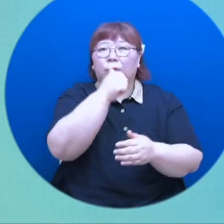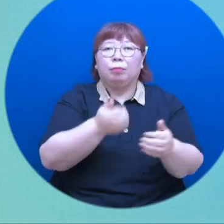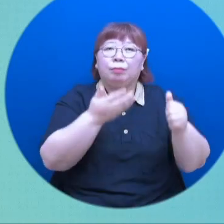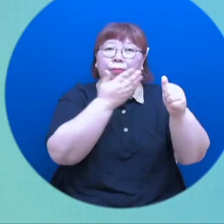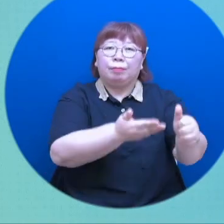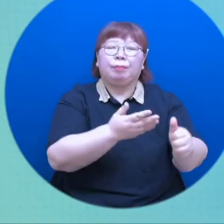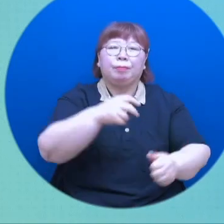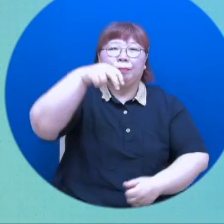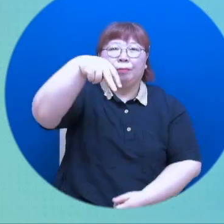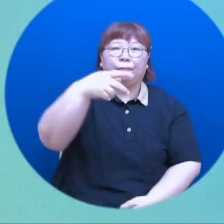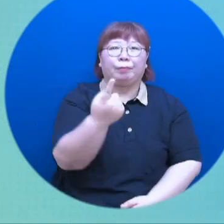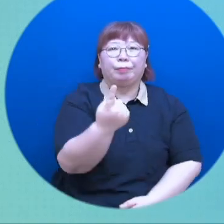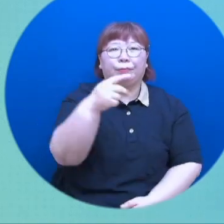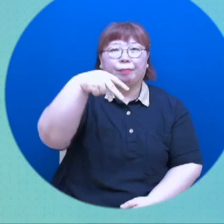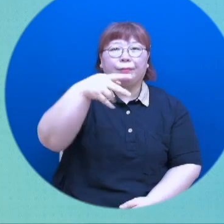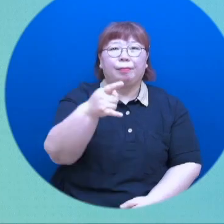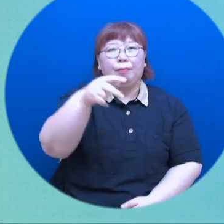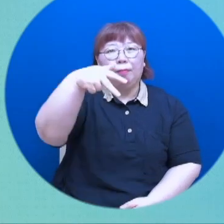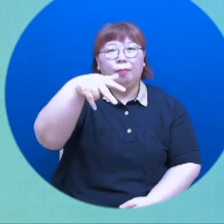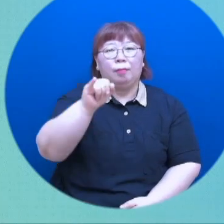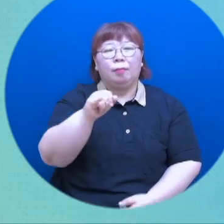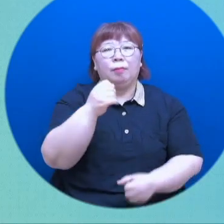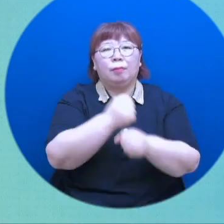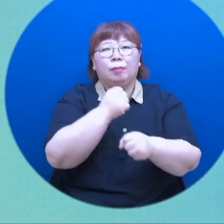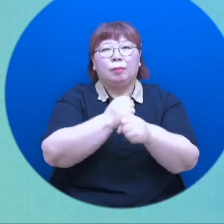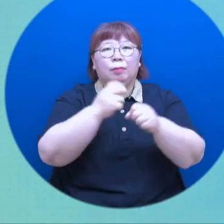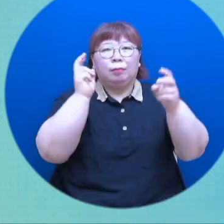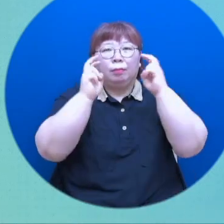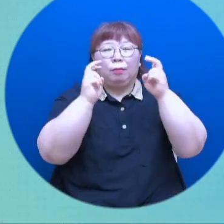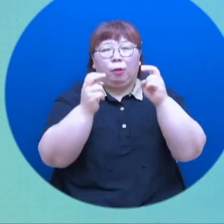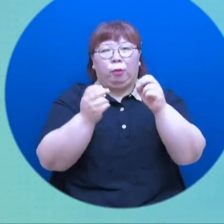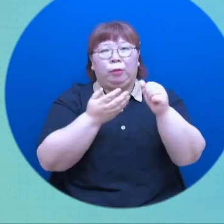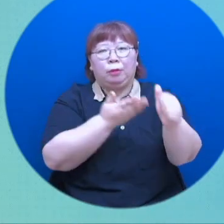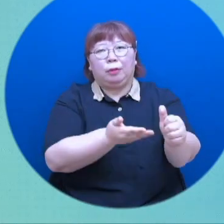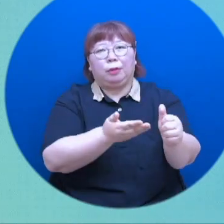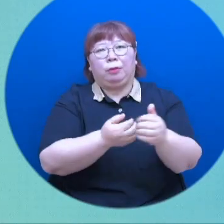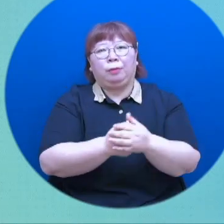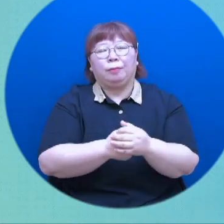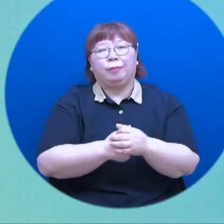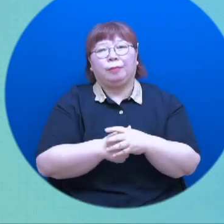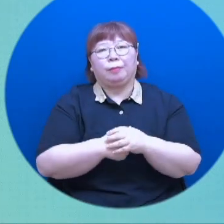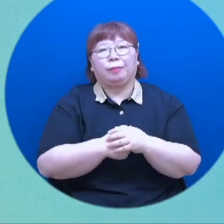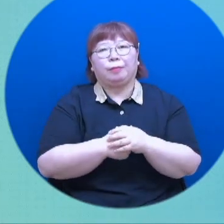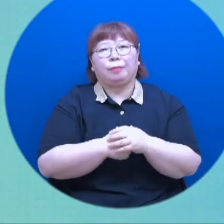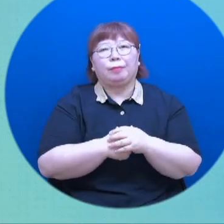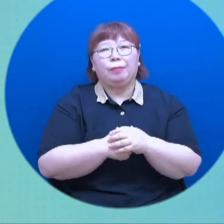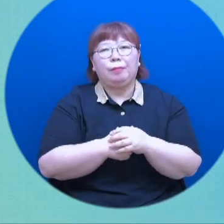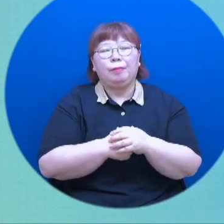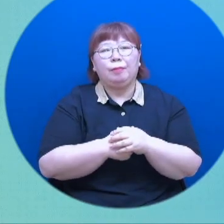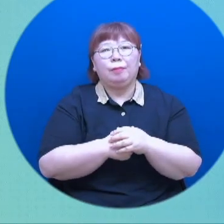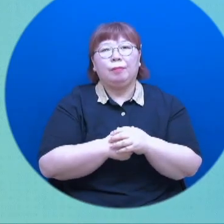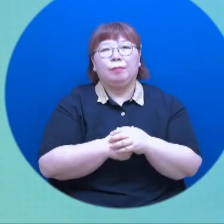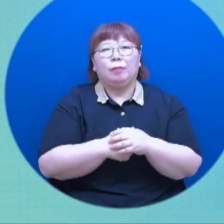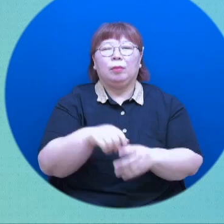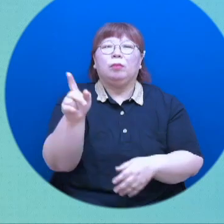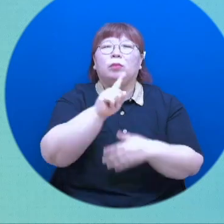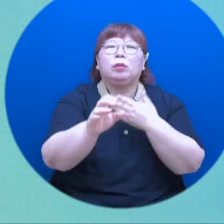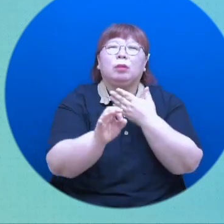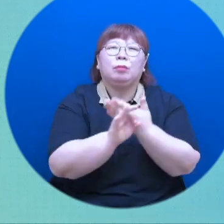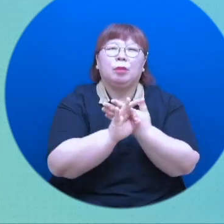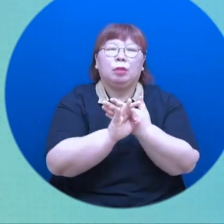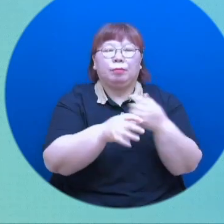소세지 만드는 회사에 소개해 줬어요. 그곳에 갔더니 소세지 거기에다가 화학약품